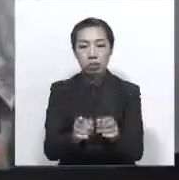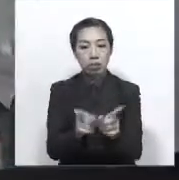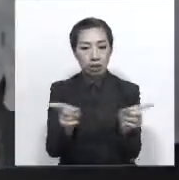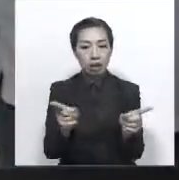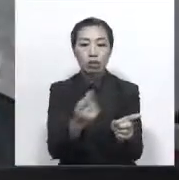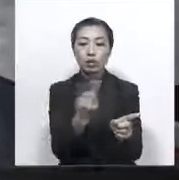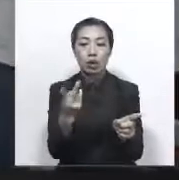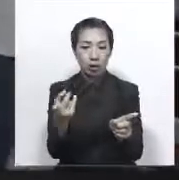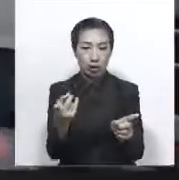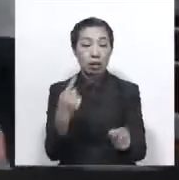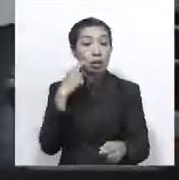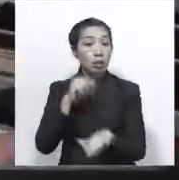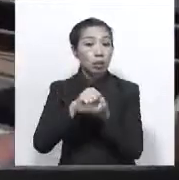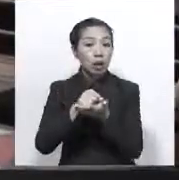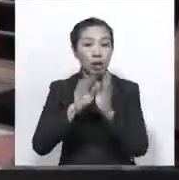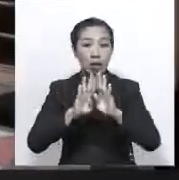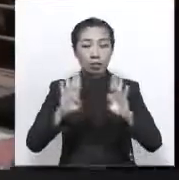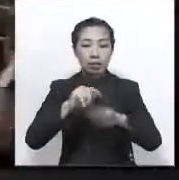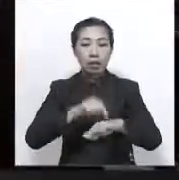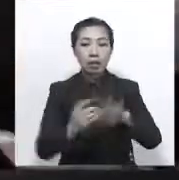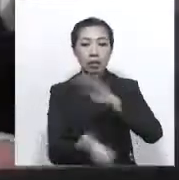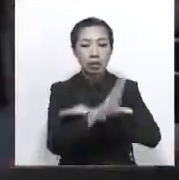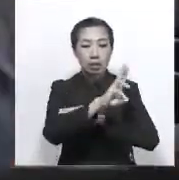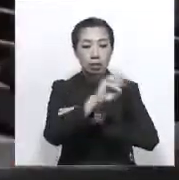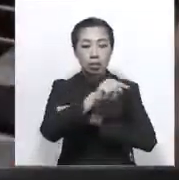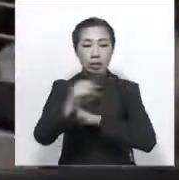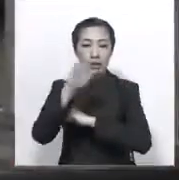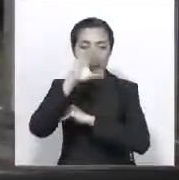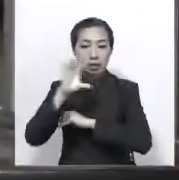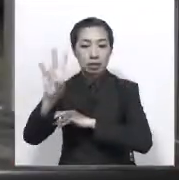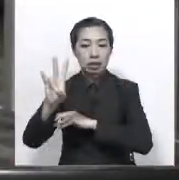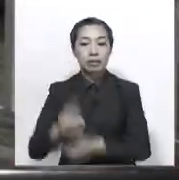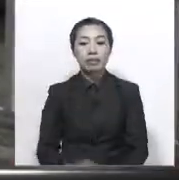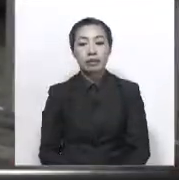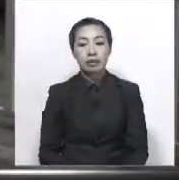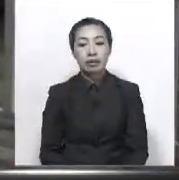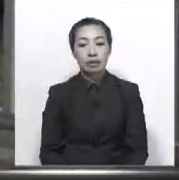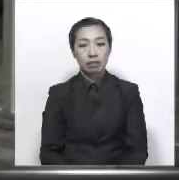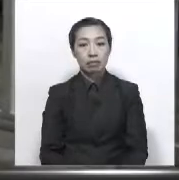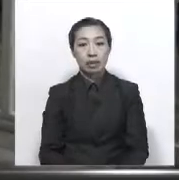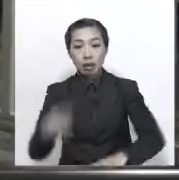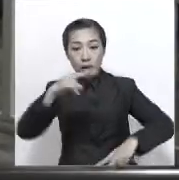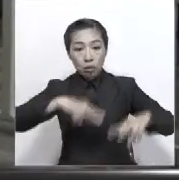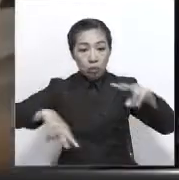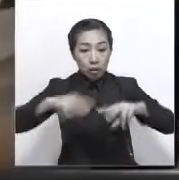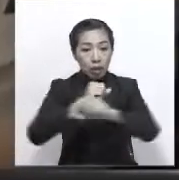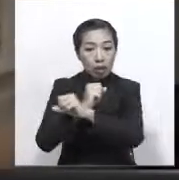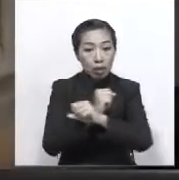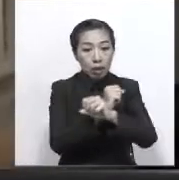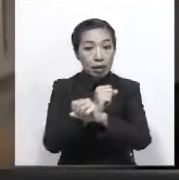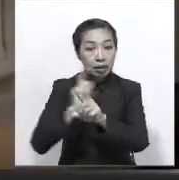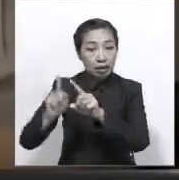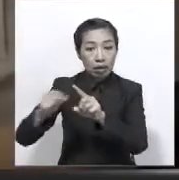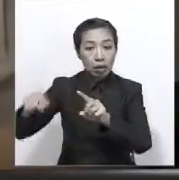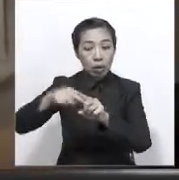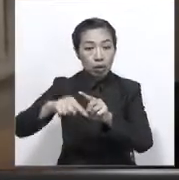จะเปิดให้บริการตั้งแต่เวลา 6:00 น.ถึง 19:00 น.สำหรับความพร้อมในการรักษาความปลอดภัยที่บริเวณท่